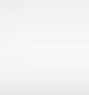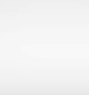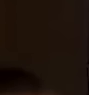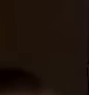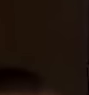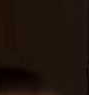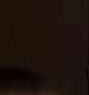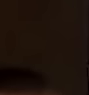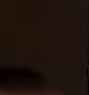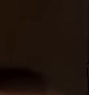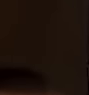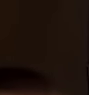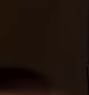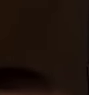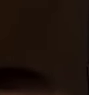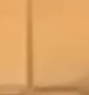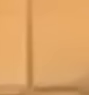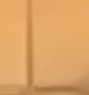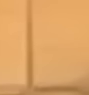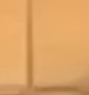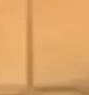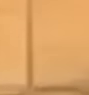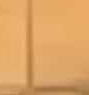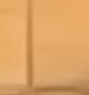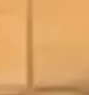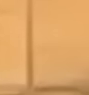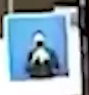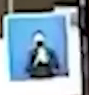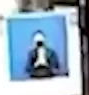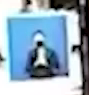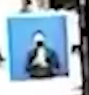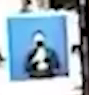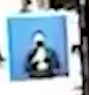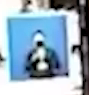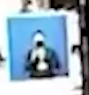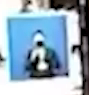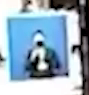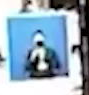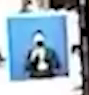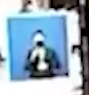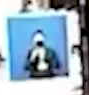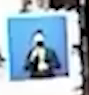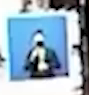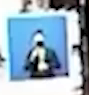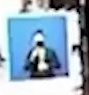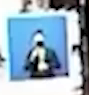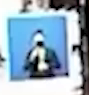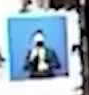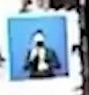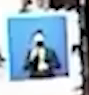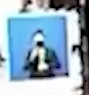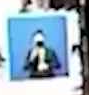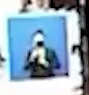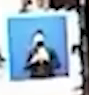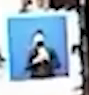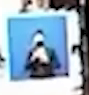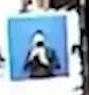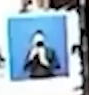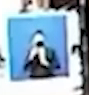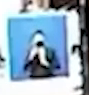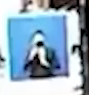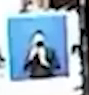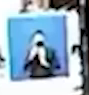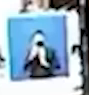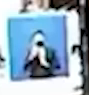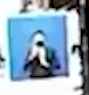เรื่องเช่นอยู่ดีๆเดินไปหาคนนั้นเดินไปหาคนนี้ชอบเดินเมื่อไหร่คุณชาดาลุกจากที่นั่งไ